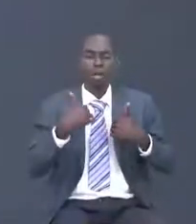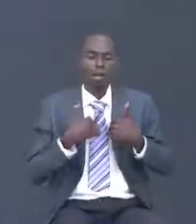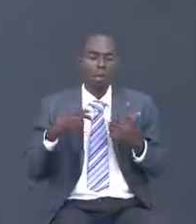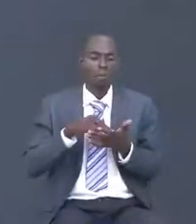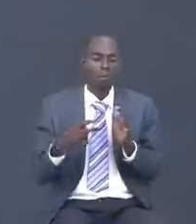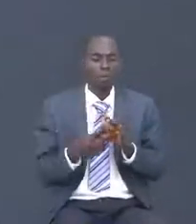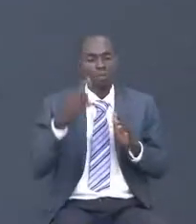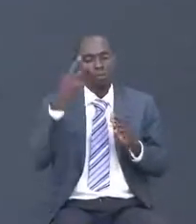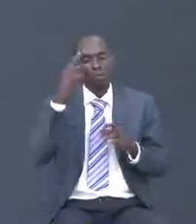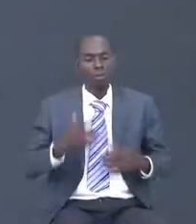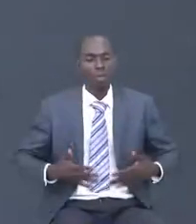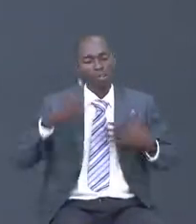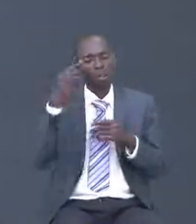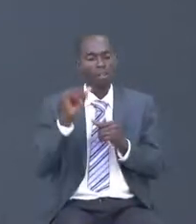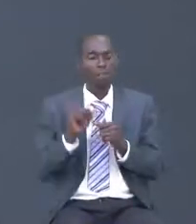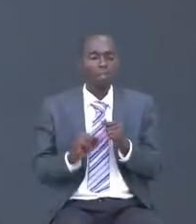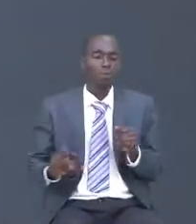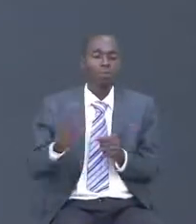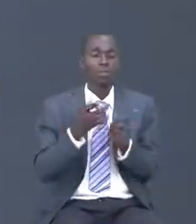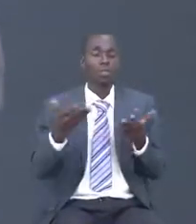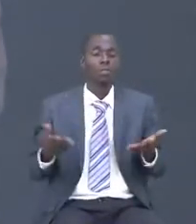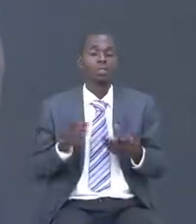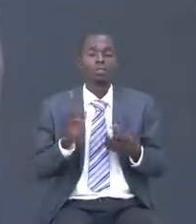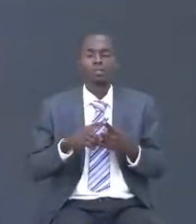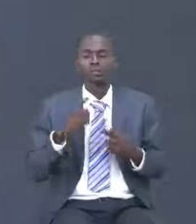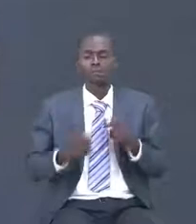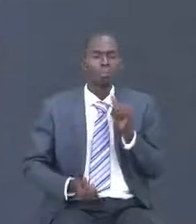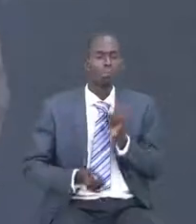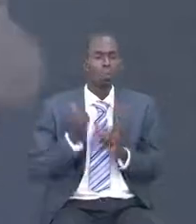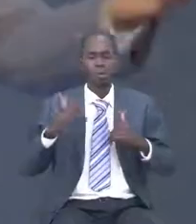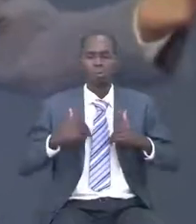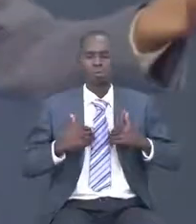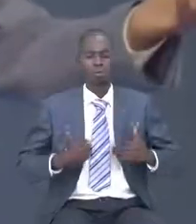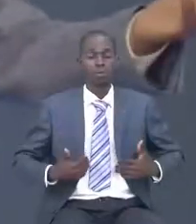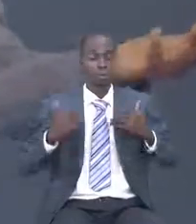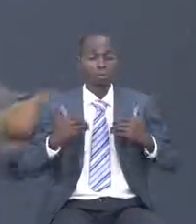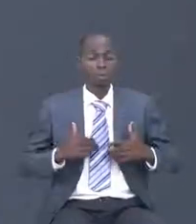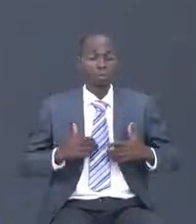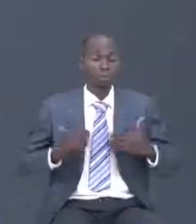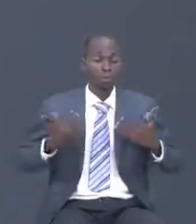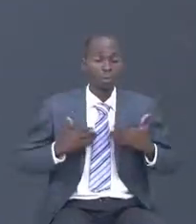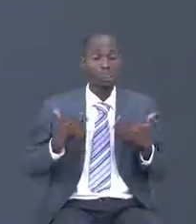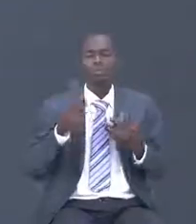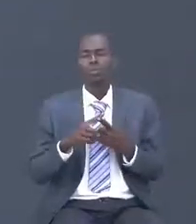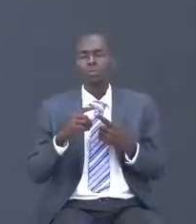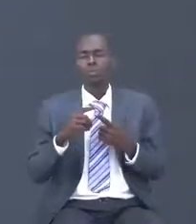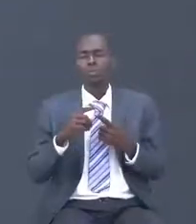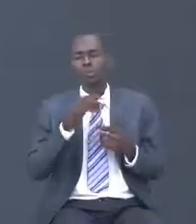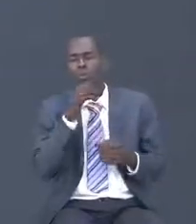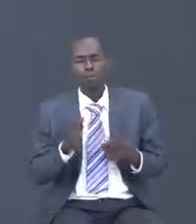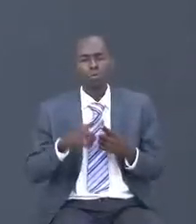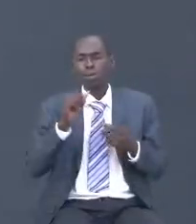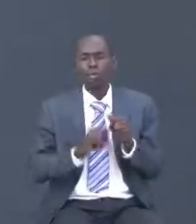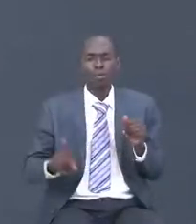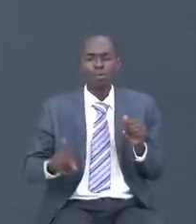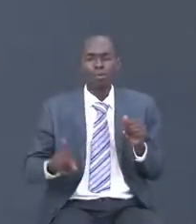remercions pour tout ce que tu planifies pour la vie, pour chacun ici, du plus jeune au